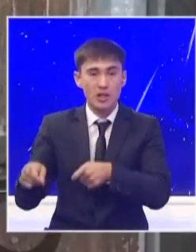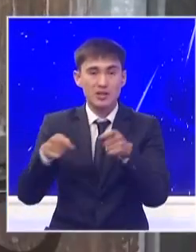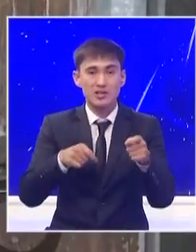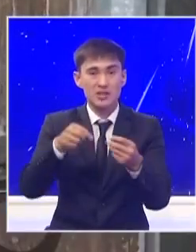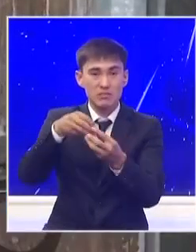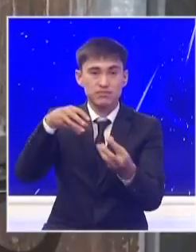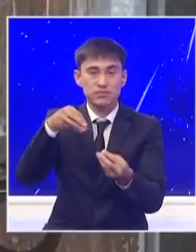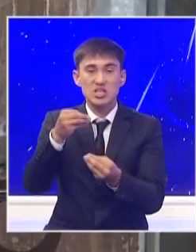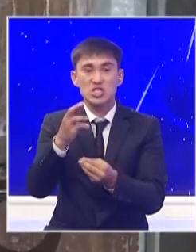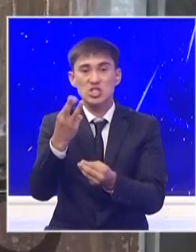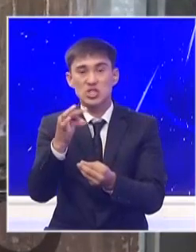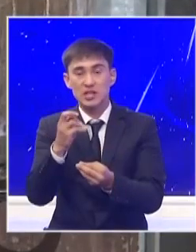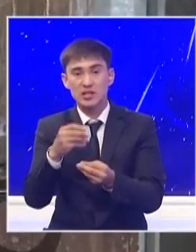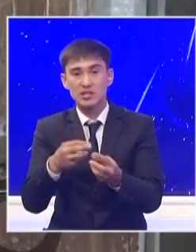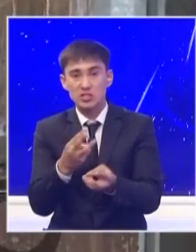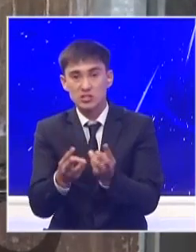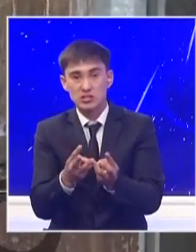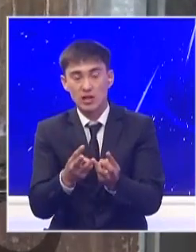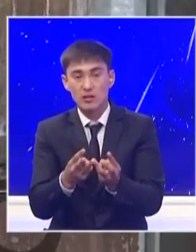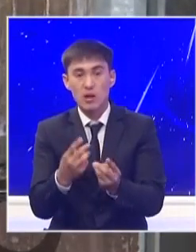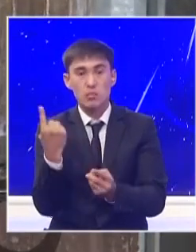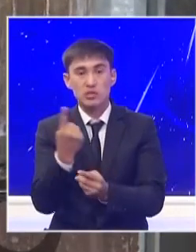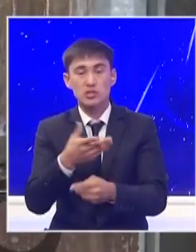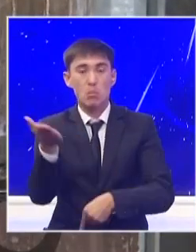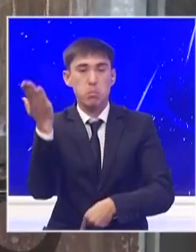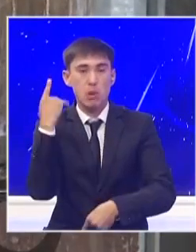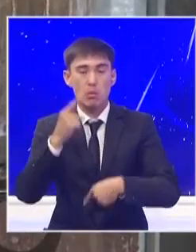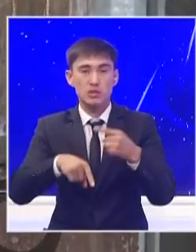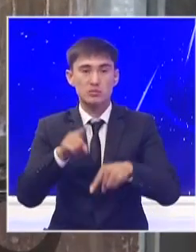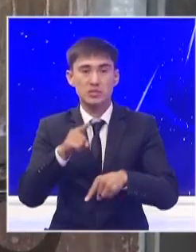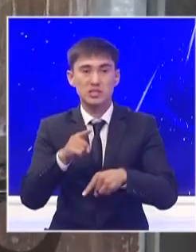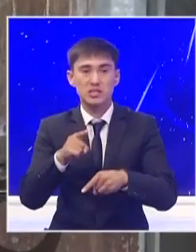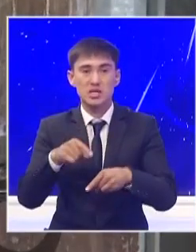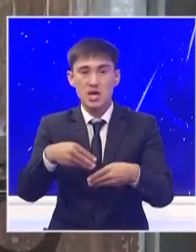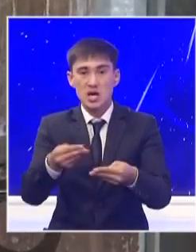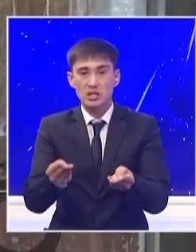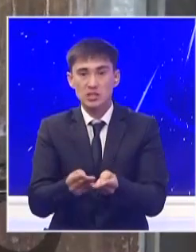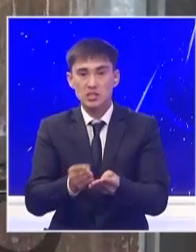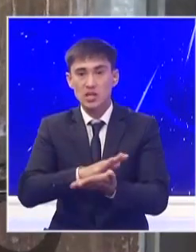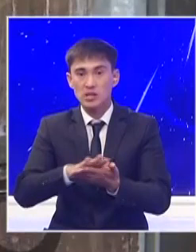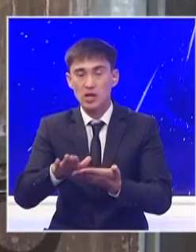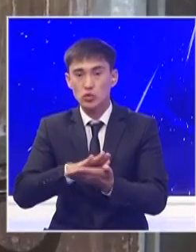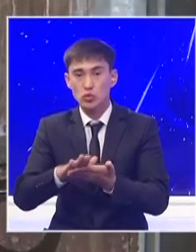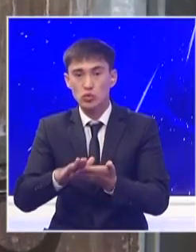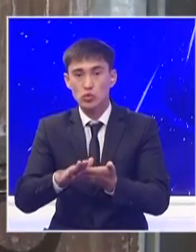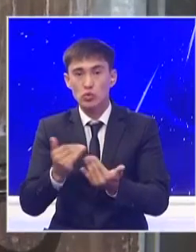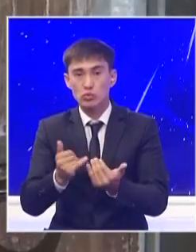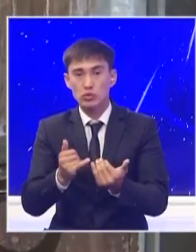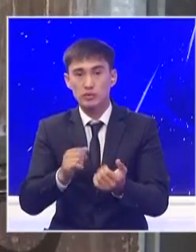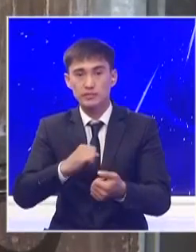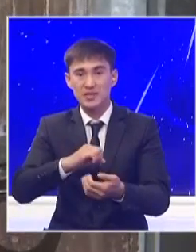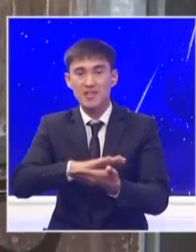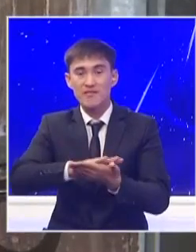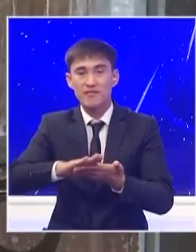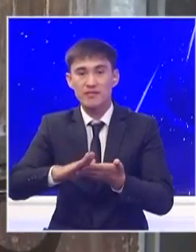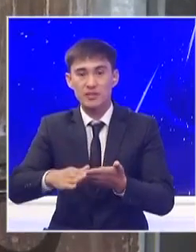бүршігімен ысталады. Бұл біріншіден бағзы бабаларымыздың ыдысты тазарту, яғни бүгінгі тілмен айтқанда дезинфекциялау